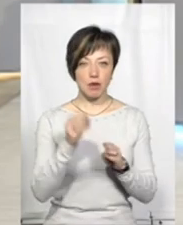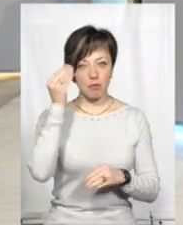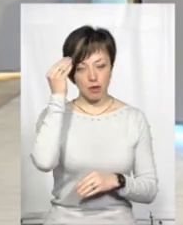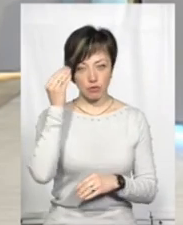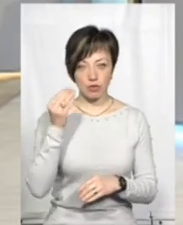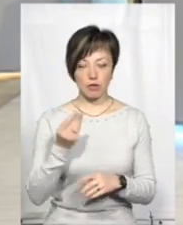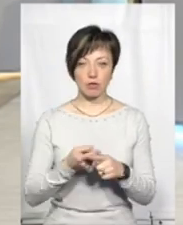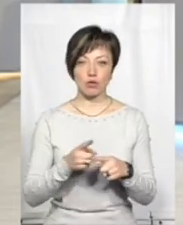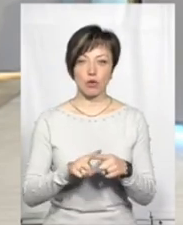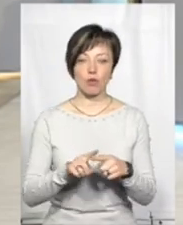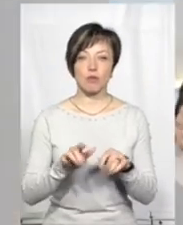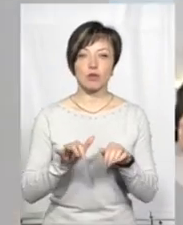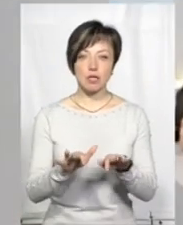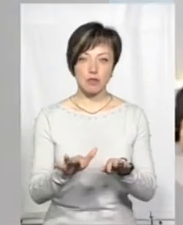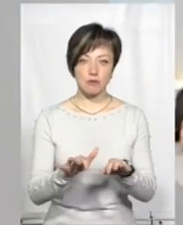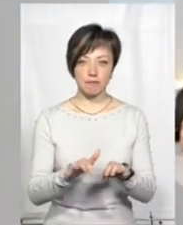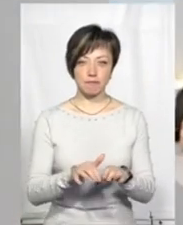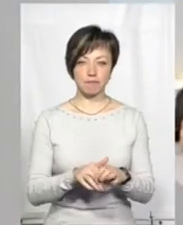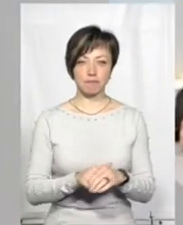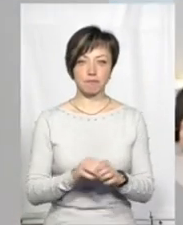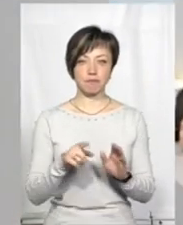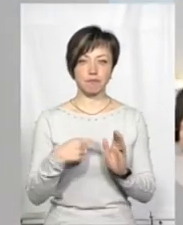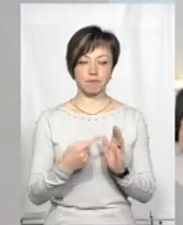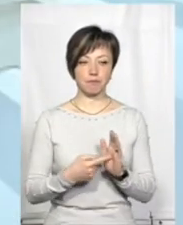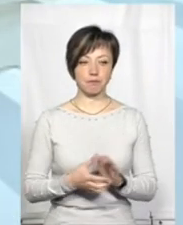бачення от цього процесу?